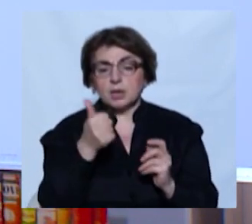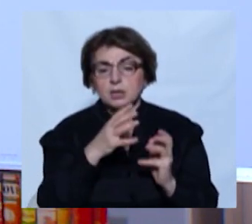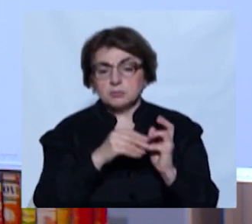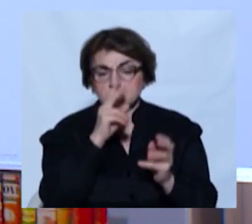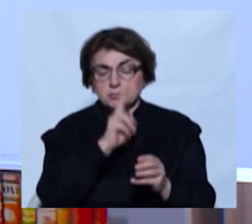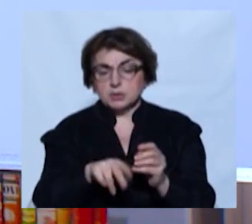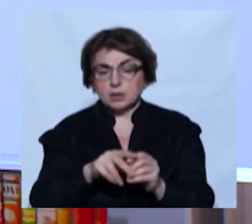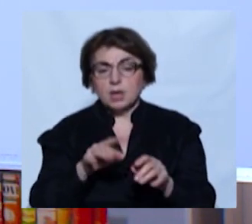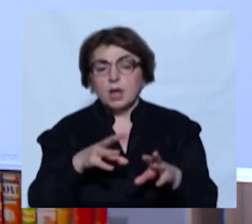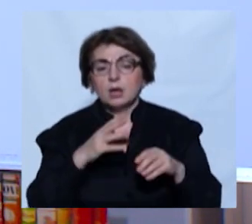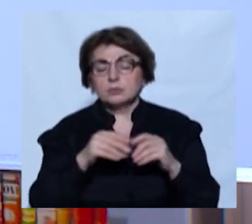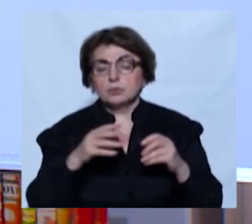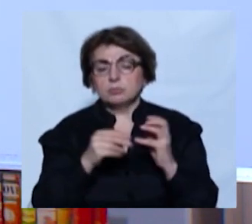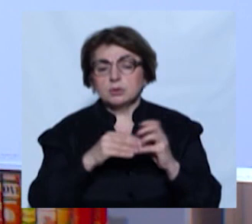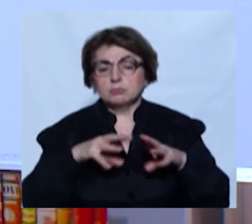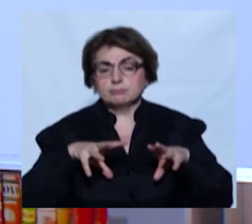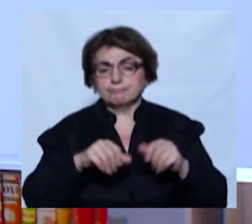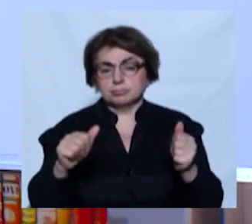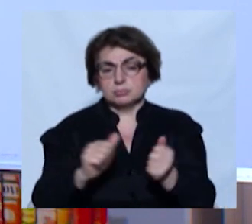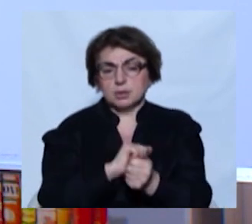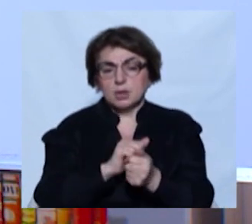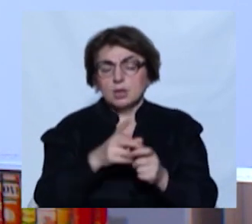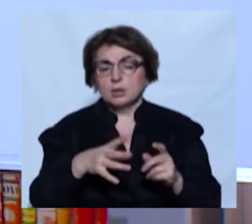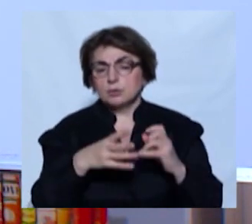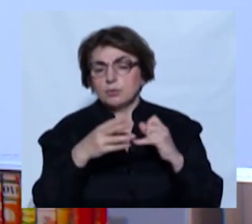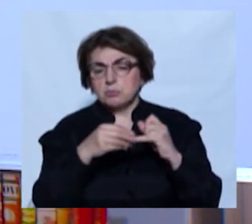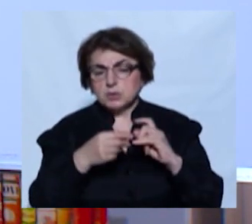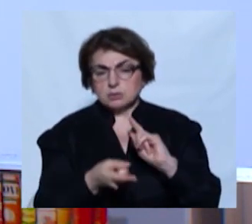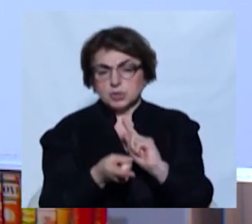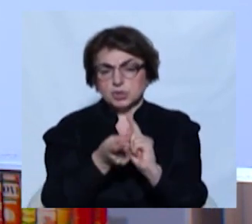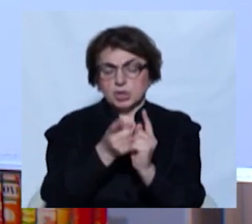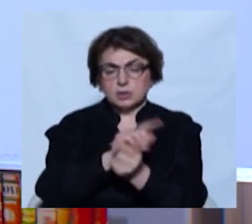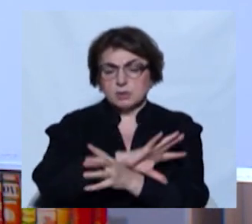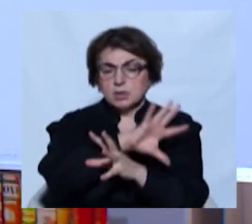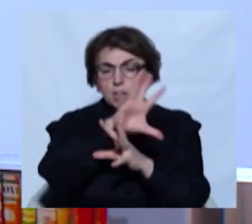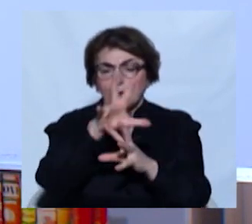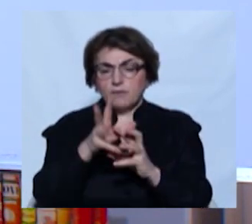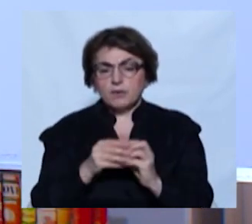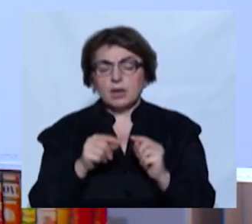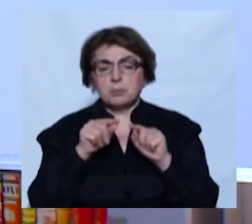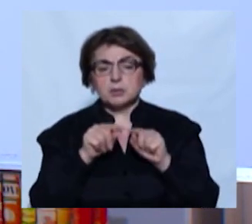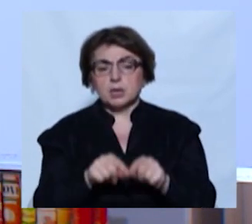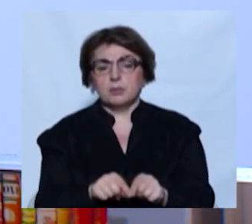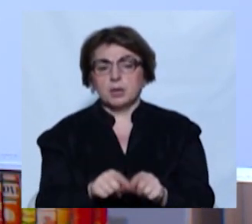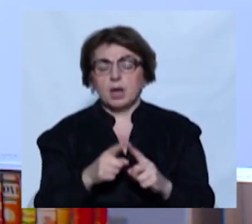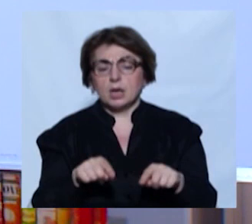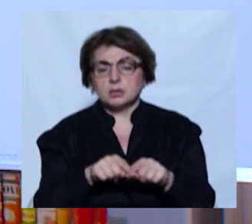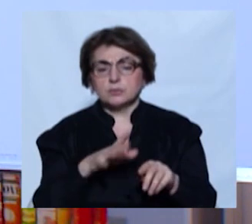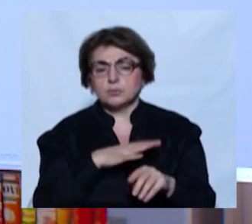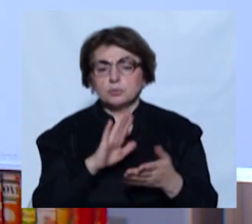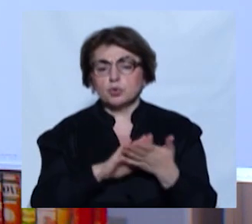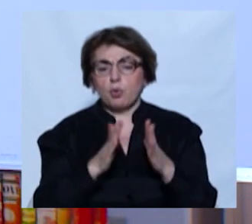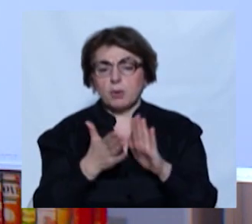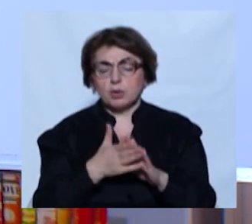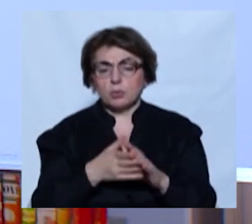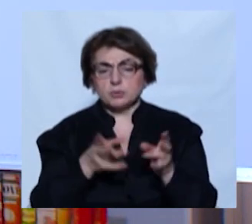კარგვას, გაუდაბნოების პროცესს, ნიადაგის დეგრადაციას, ჰიდროსფეროს შემადგენელი ნაწილების ასევე ეკოლოგიური